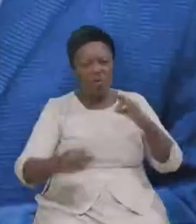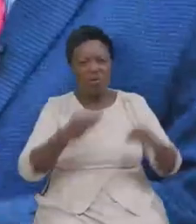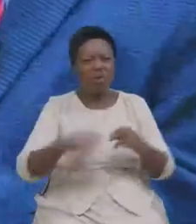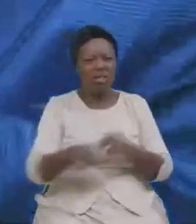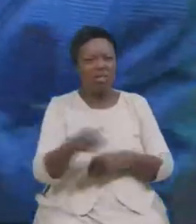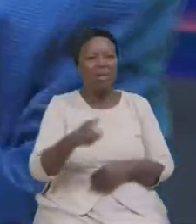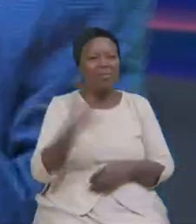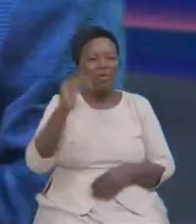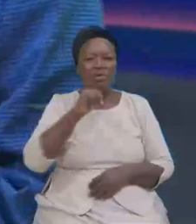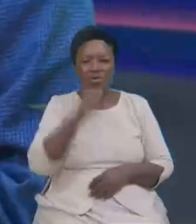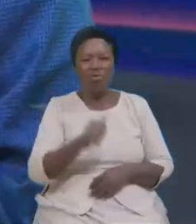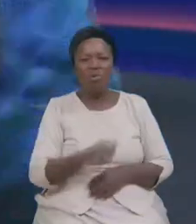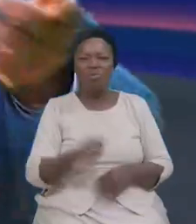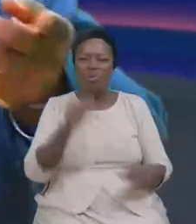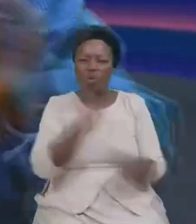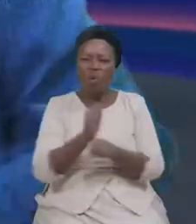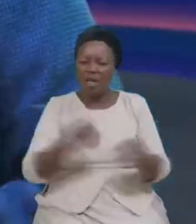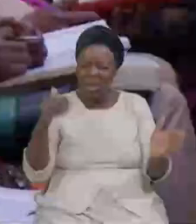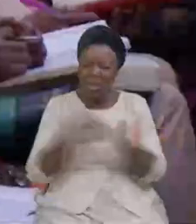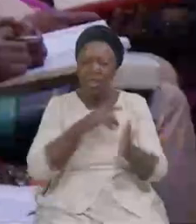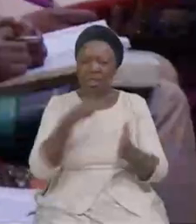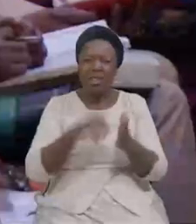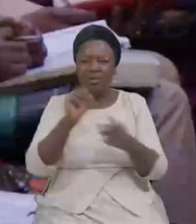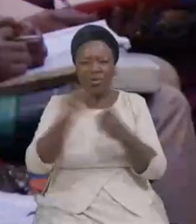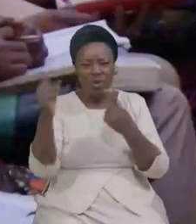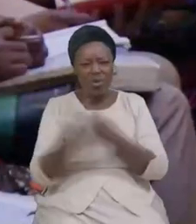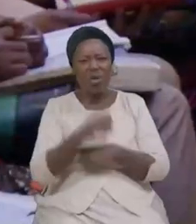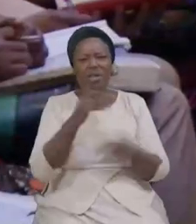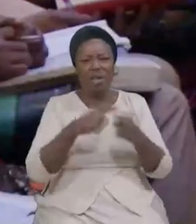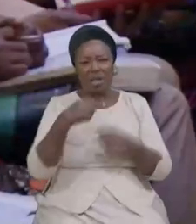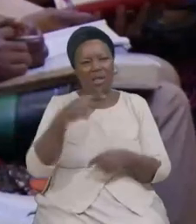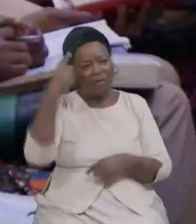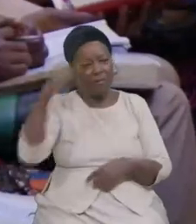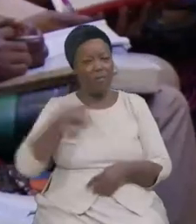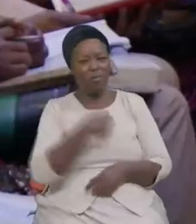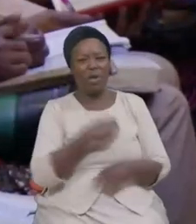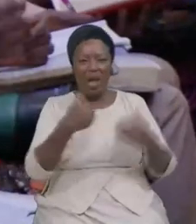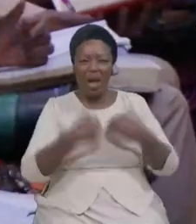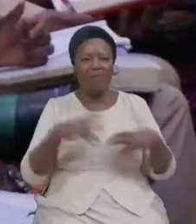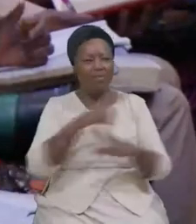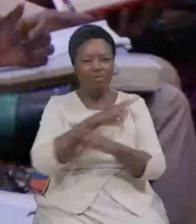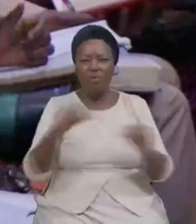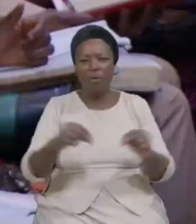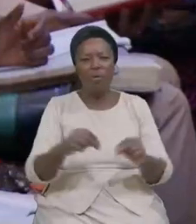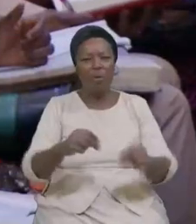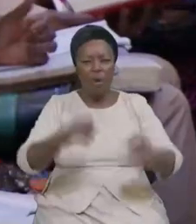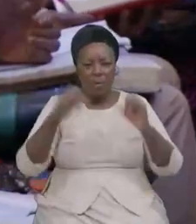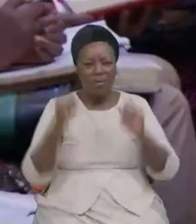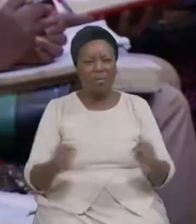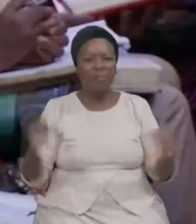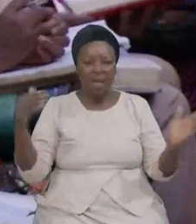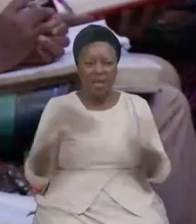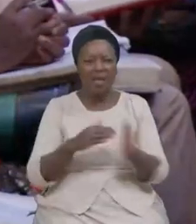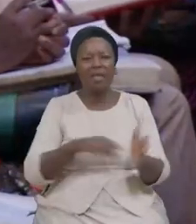pas régler cette situation? Et dit dans le verset la suite, car nous sommes sans force devant cette multitude